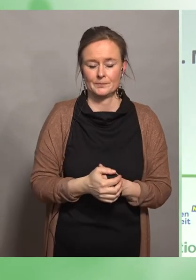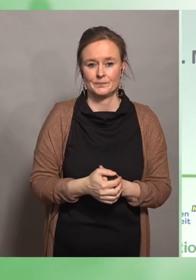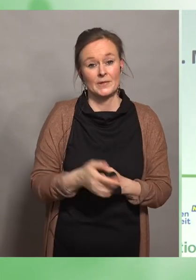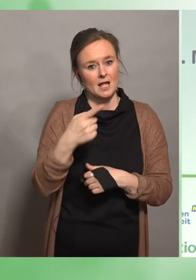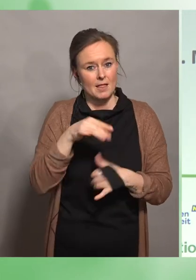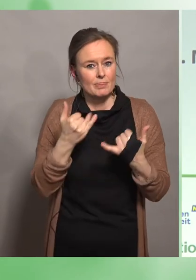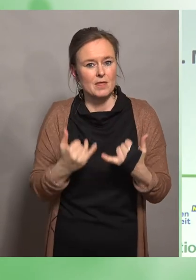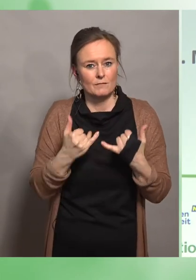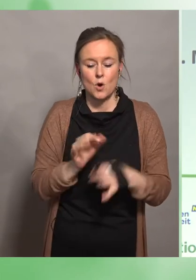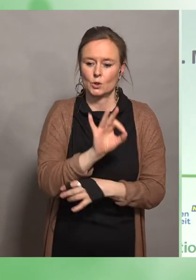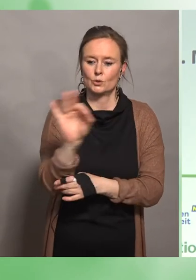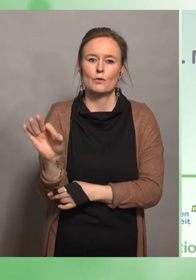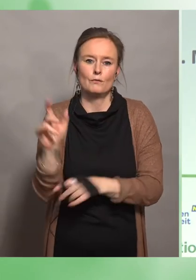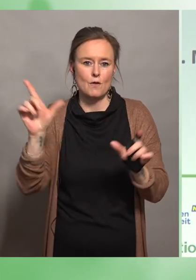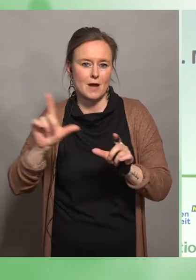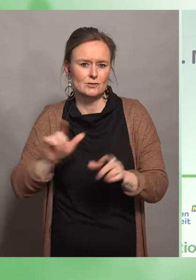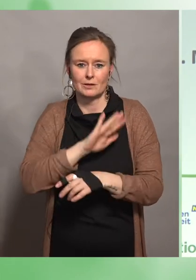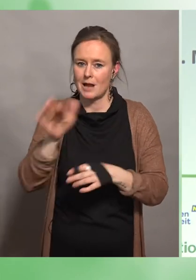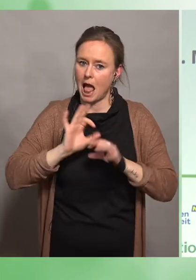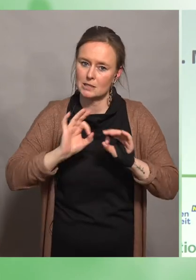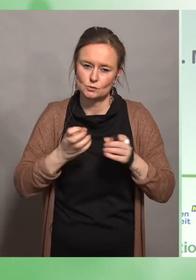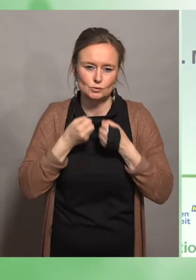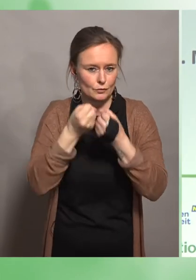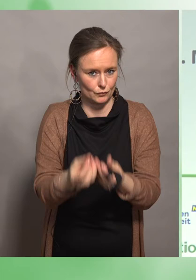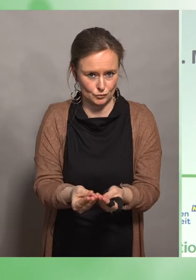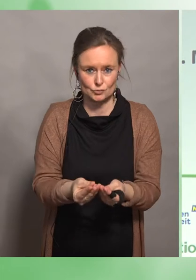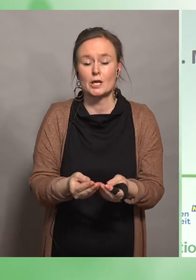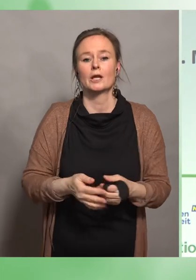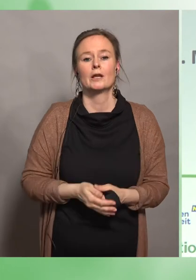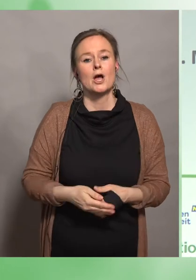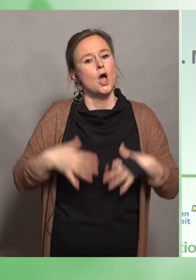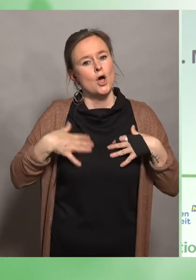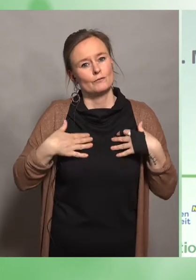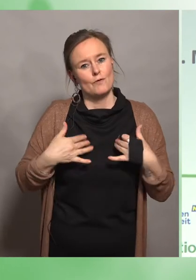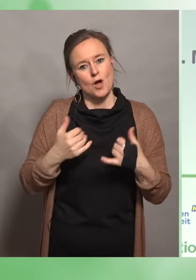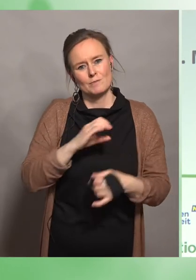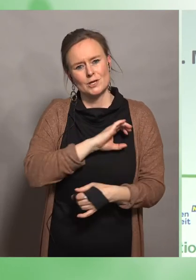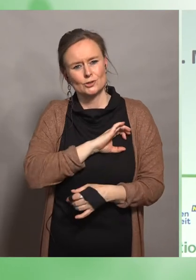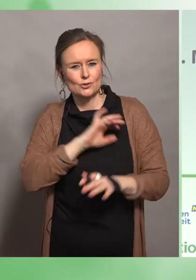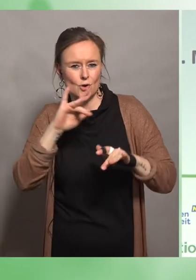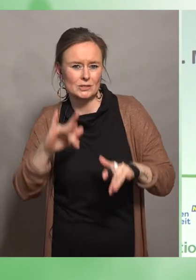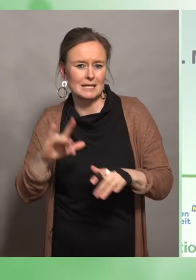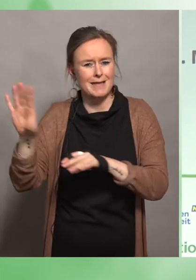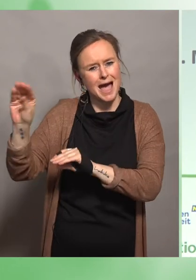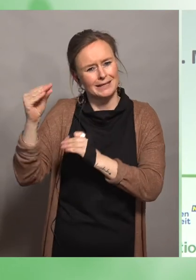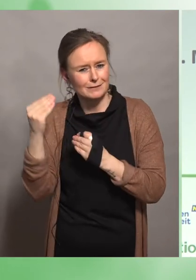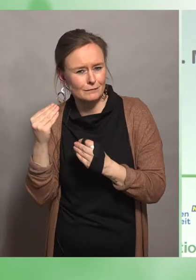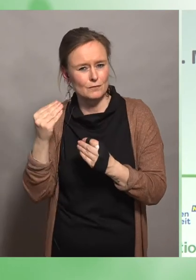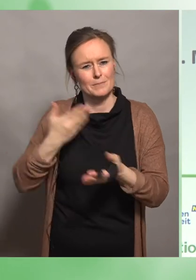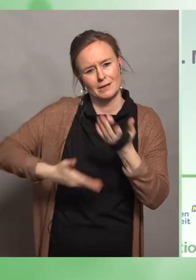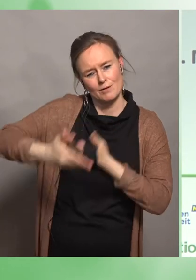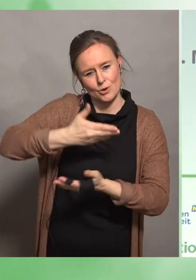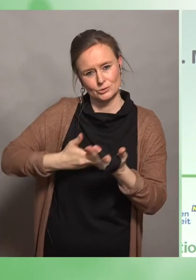Ihnen heute für diese Veranstaltung alles, alles Gute wünschen. Ich freue mich, dass Sie hier die Chance haben, sich zu informieren und